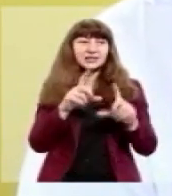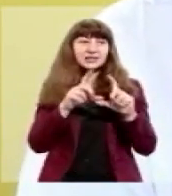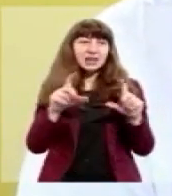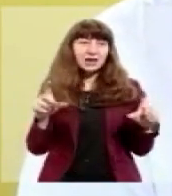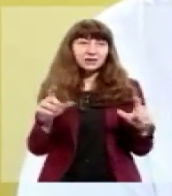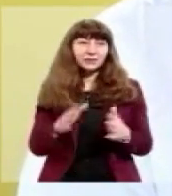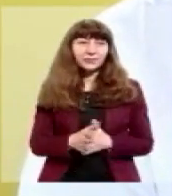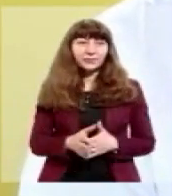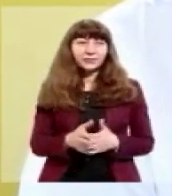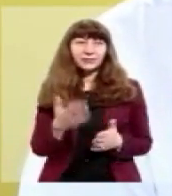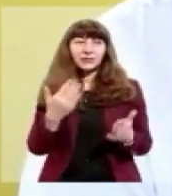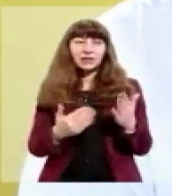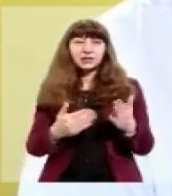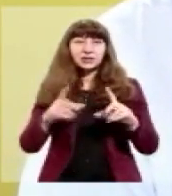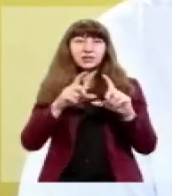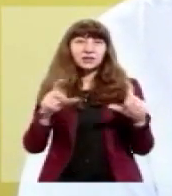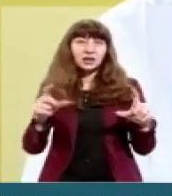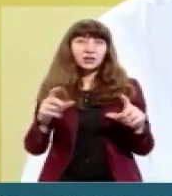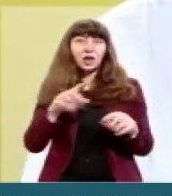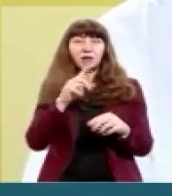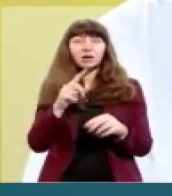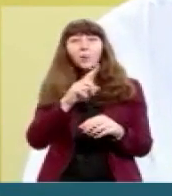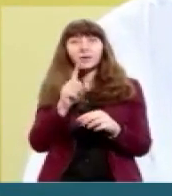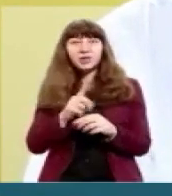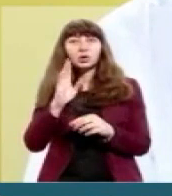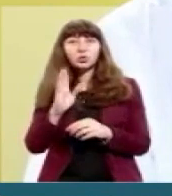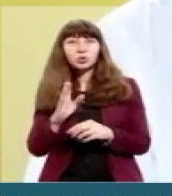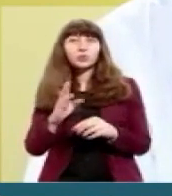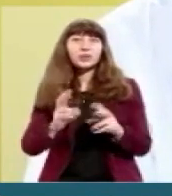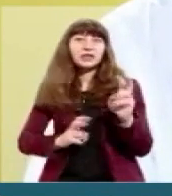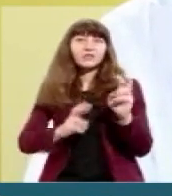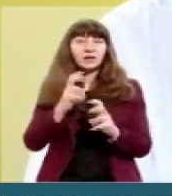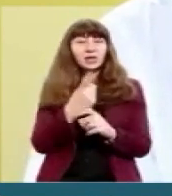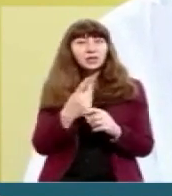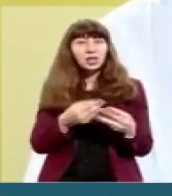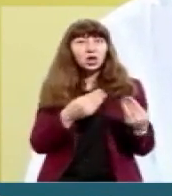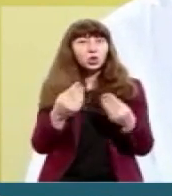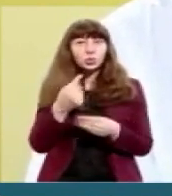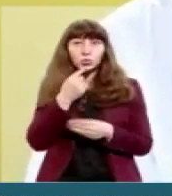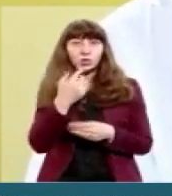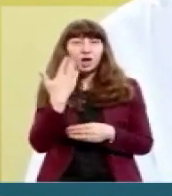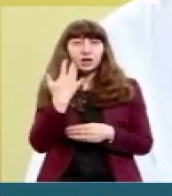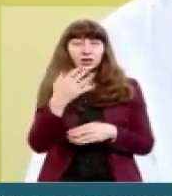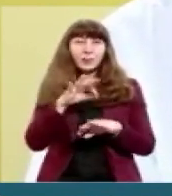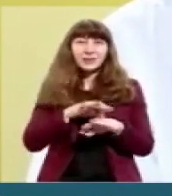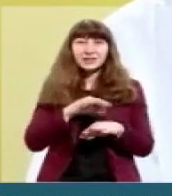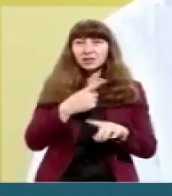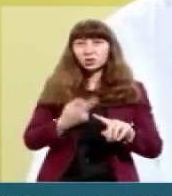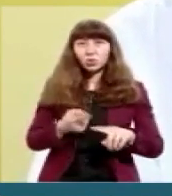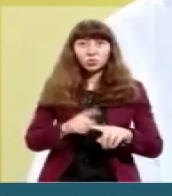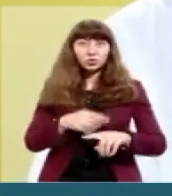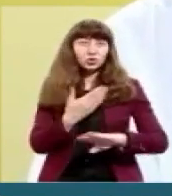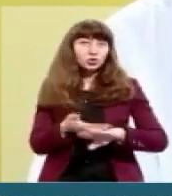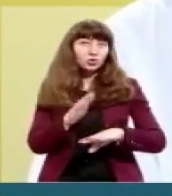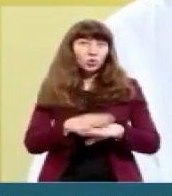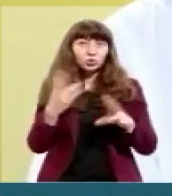Если, допустим, здание высотное, там обязательно есть лифты. Это создает определенные сложности, потому что когда пациент поступает в тяжелом состоянии, ему нужно